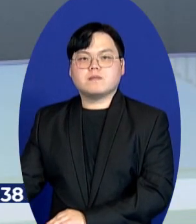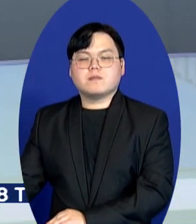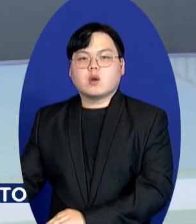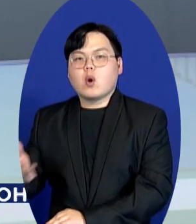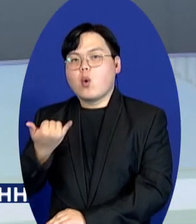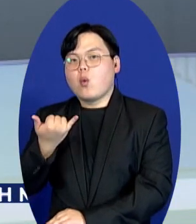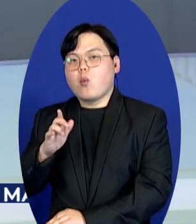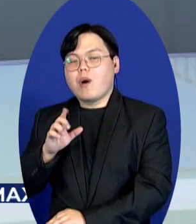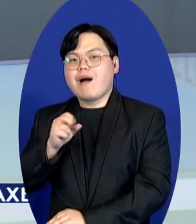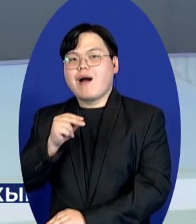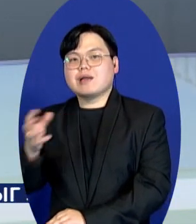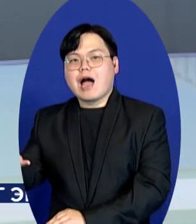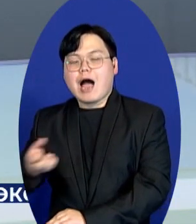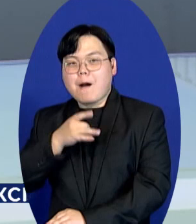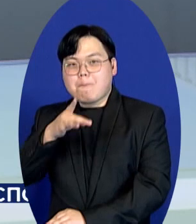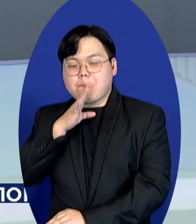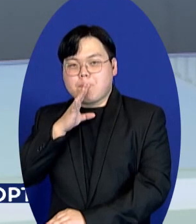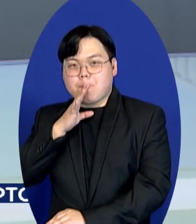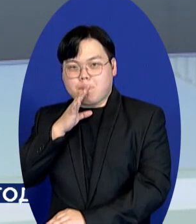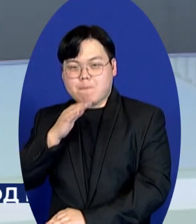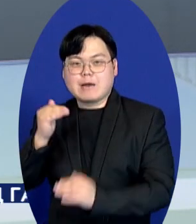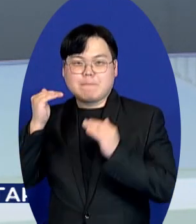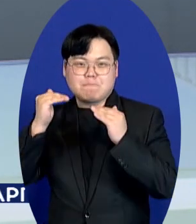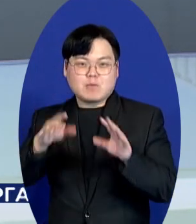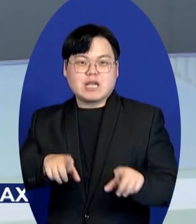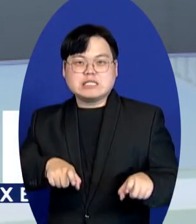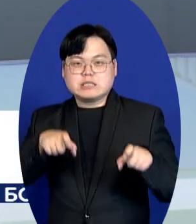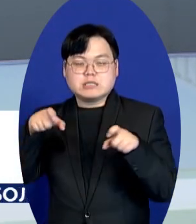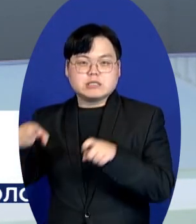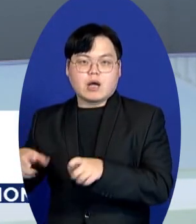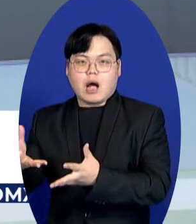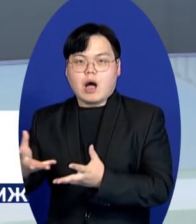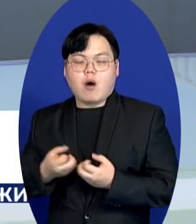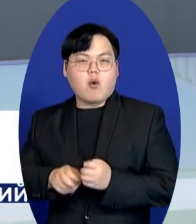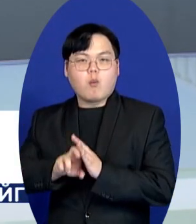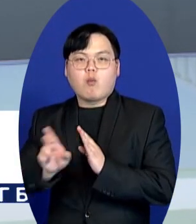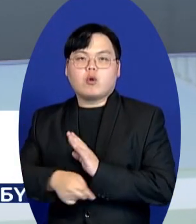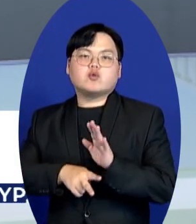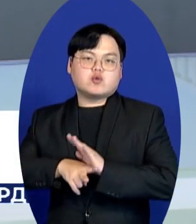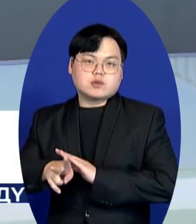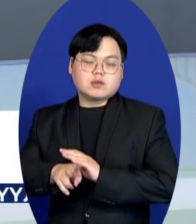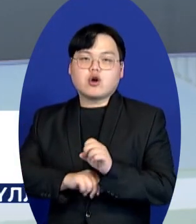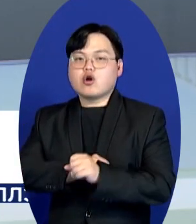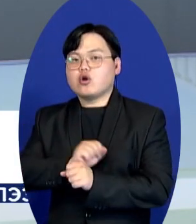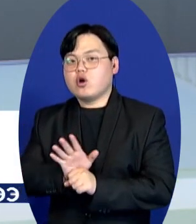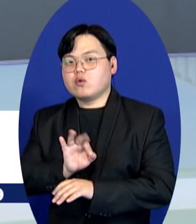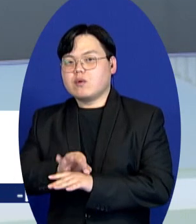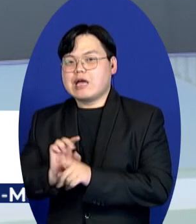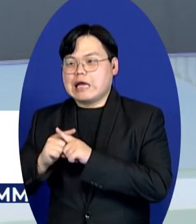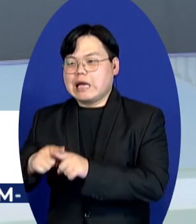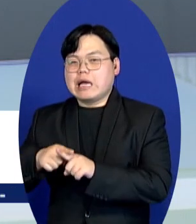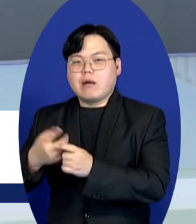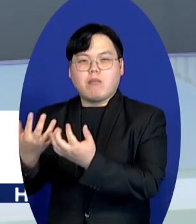Нийслэл хотын ачаа хүлээж авах терминалууд ачаалал үүсч чингэлэг тээвэр хүлээж авах боломжгүй нөхцөл үүсээд байна. Ковидын үед хөлийн цаана хүлээгдэж